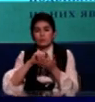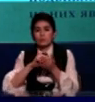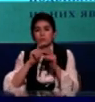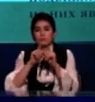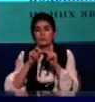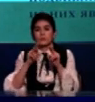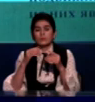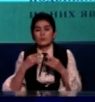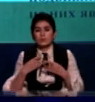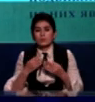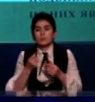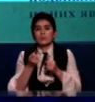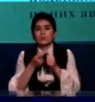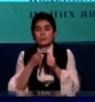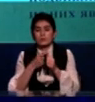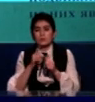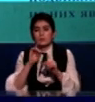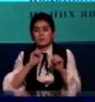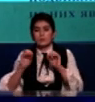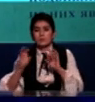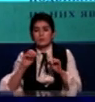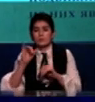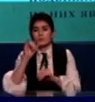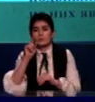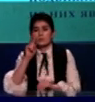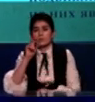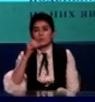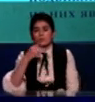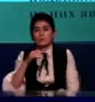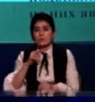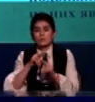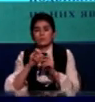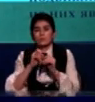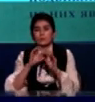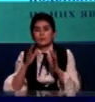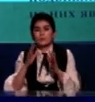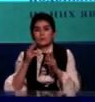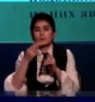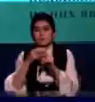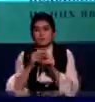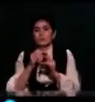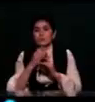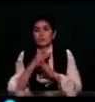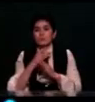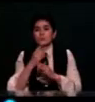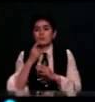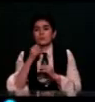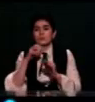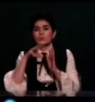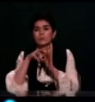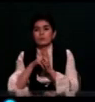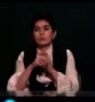Такую нервную систему называют разбросанно-узловой. От нервных узлов отходят нервы к